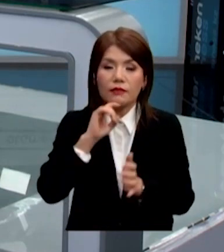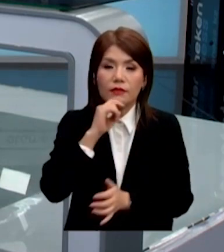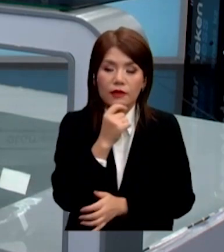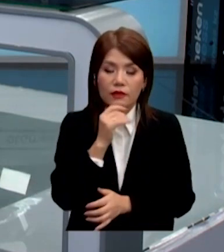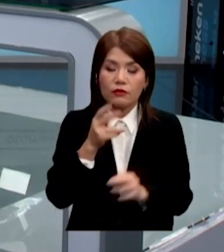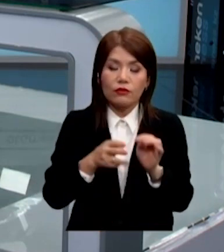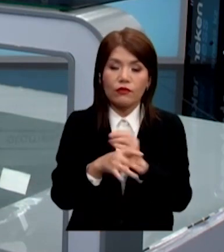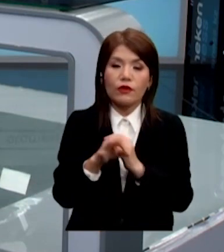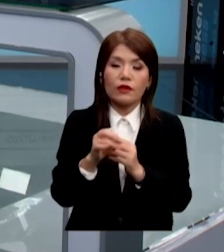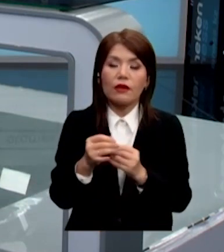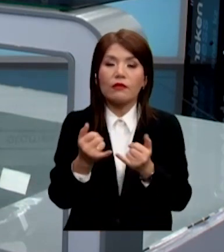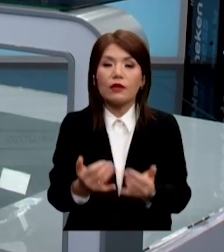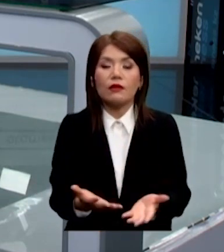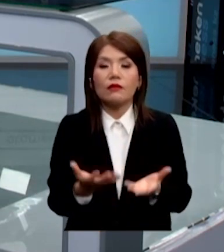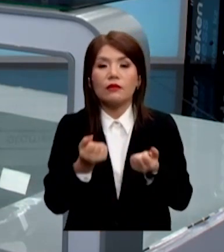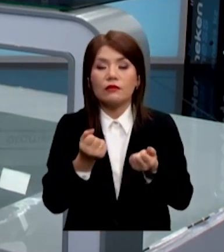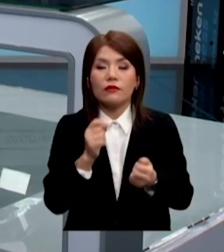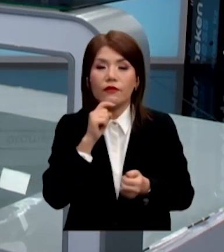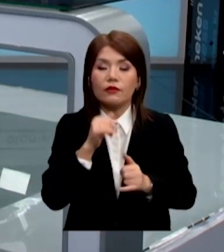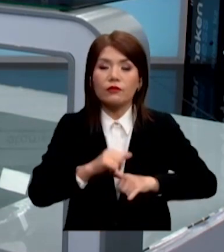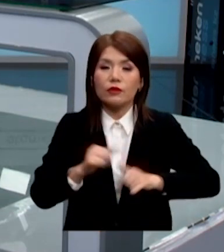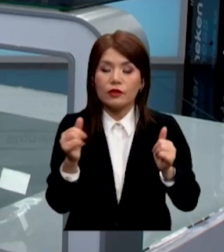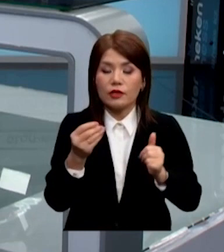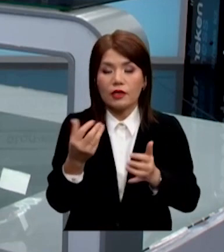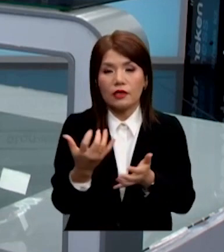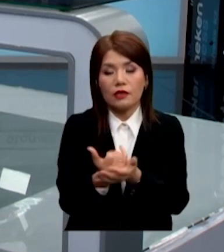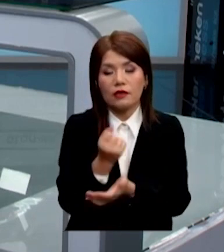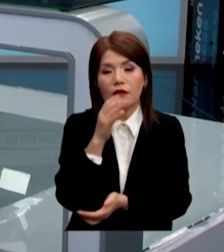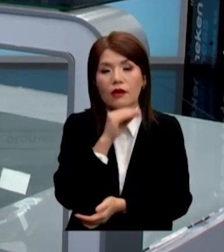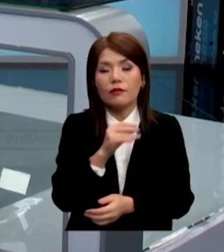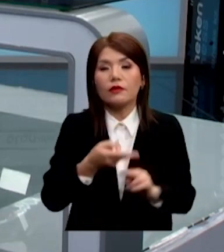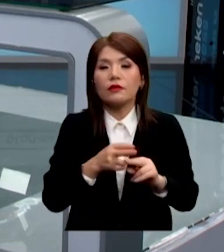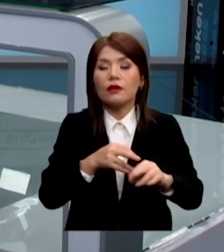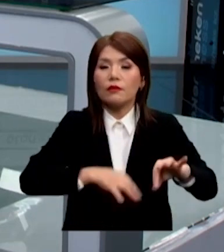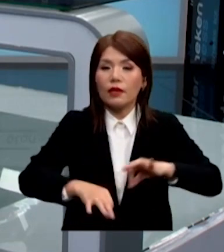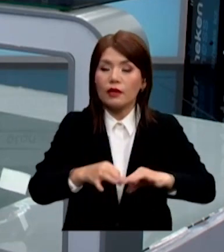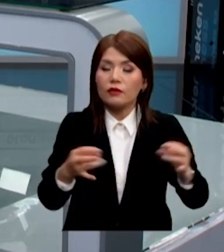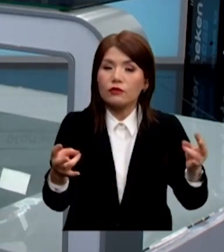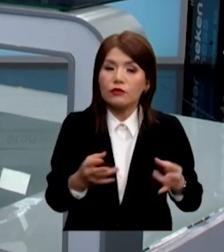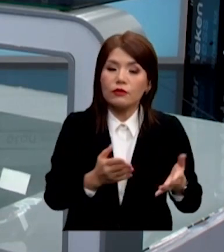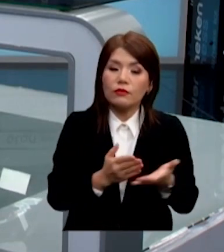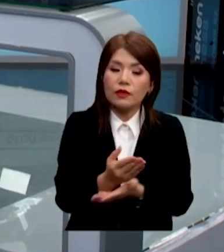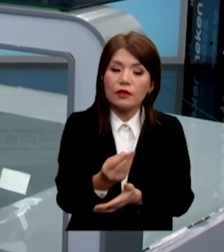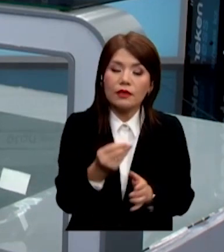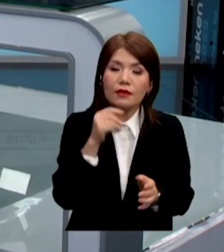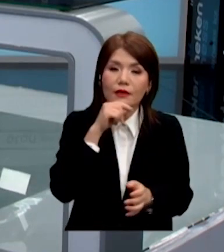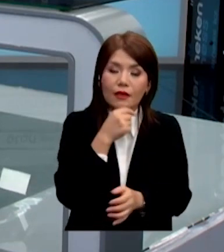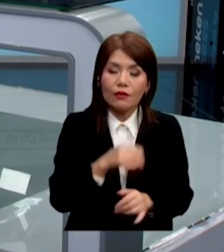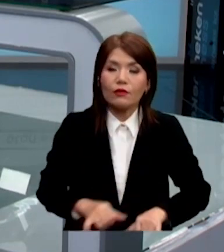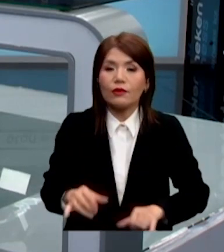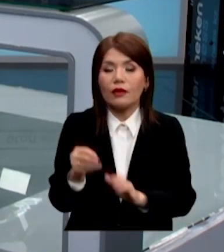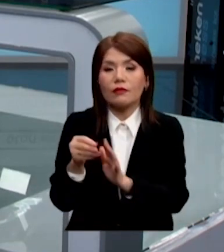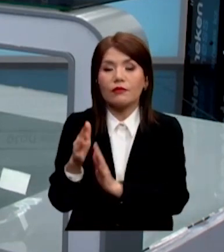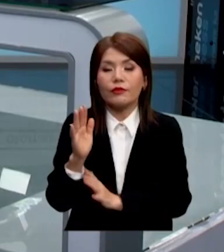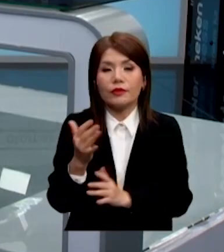Специалисты ожидают, что это даст большую экономию ресурсов и денег. Сколько понадобится для проектов и на что направятся сэкономленные деньги, узнавала